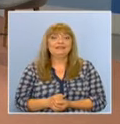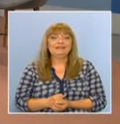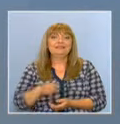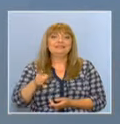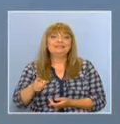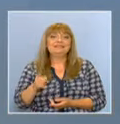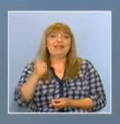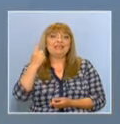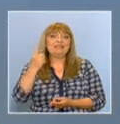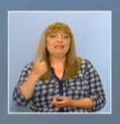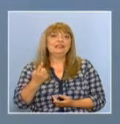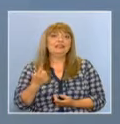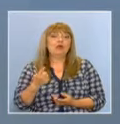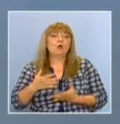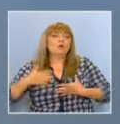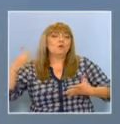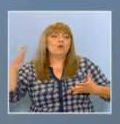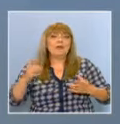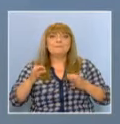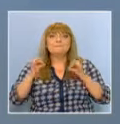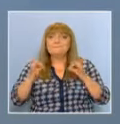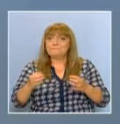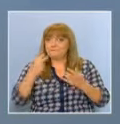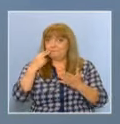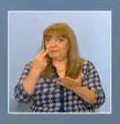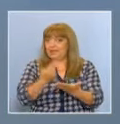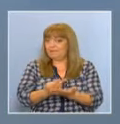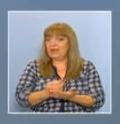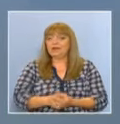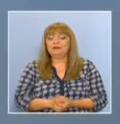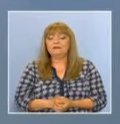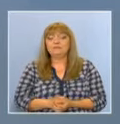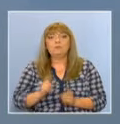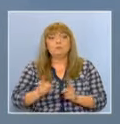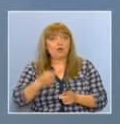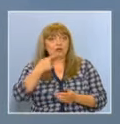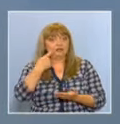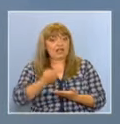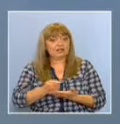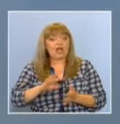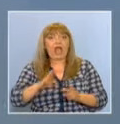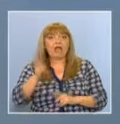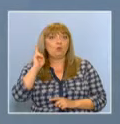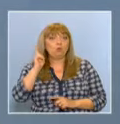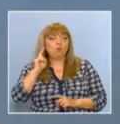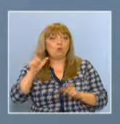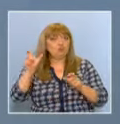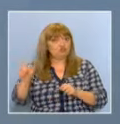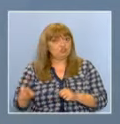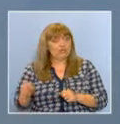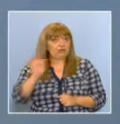един изключителен пример. Но мога да кажа, че ако учителят успее